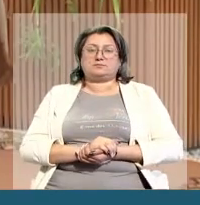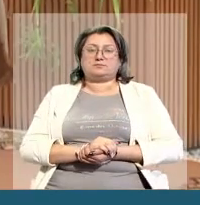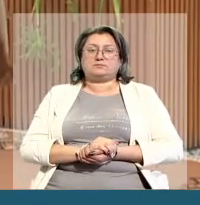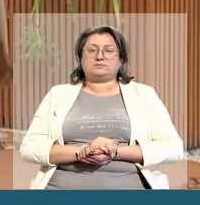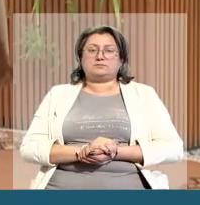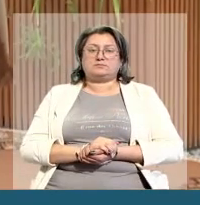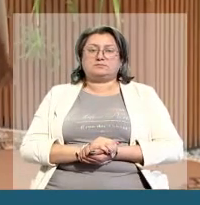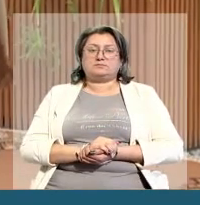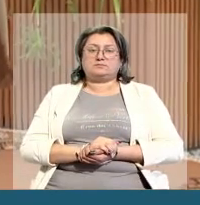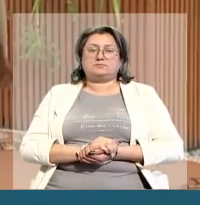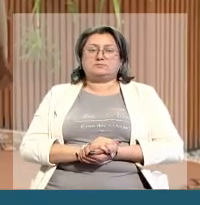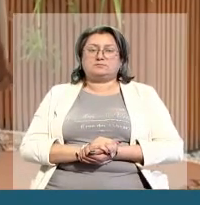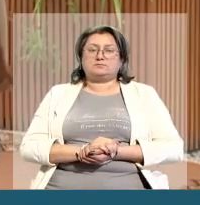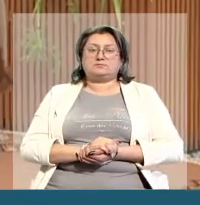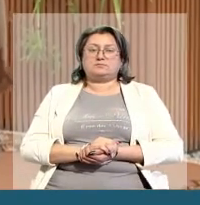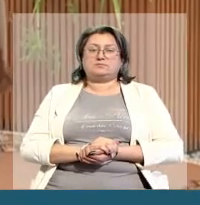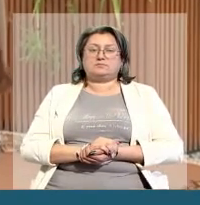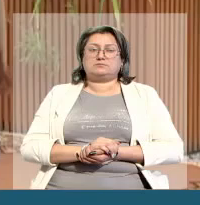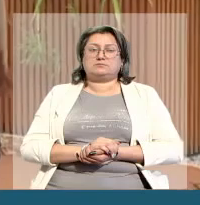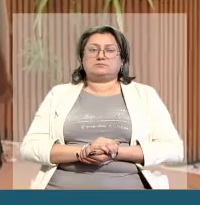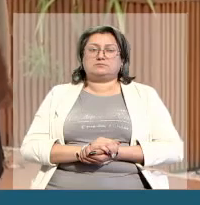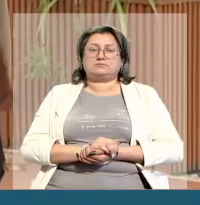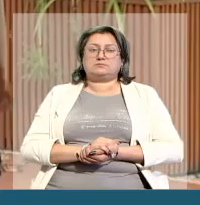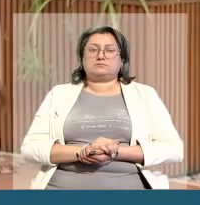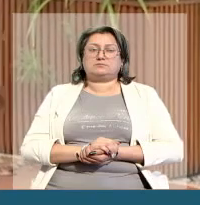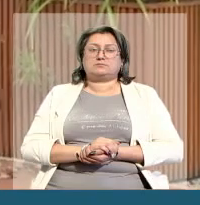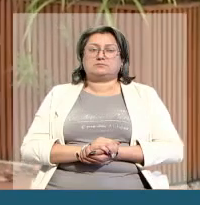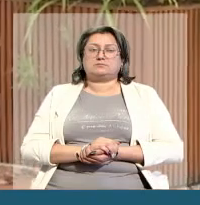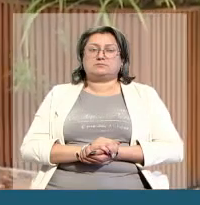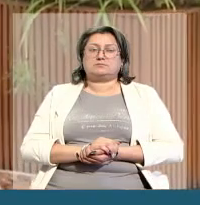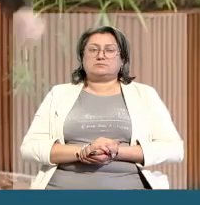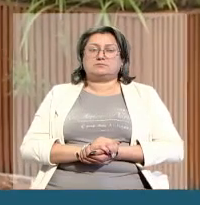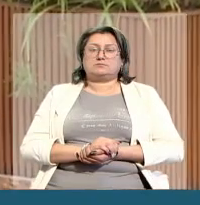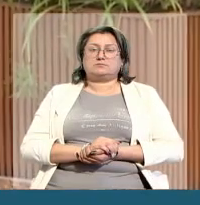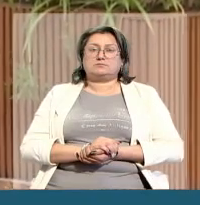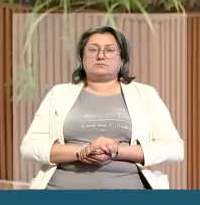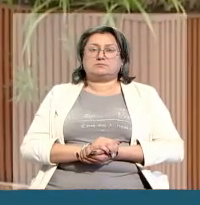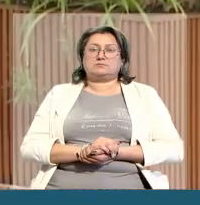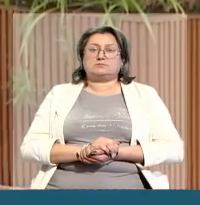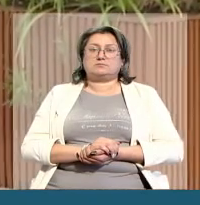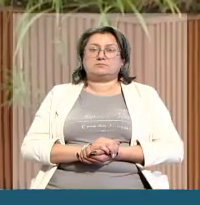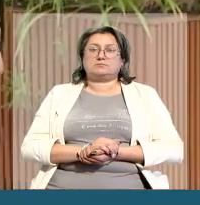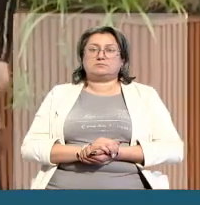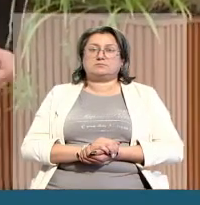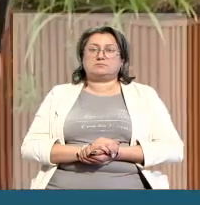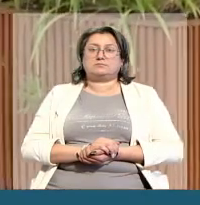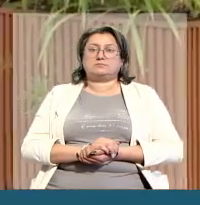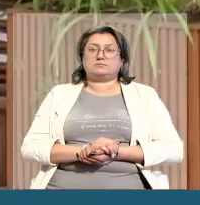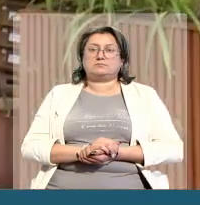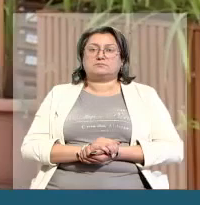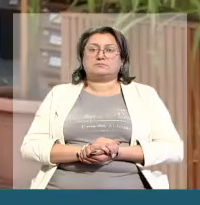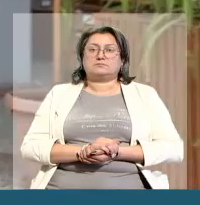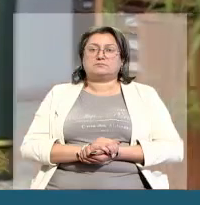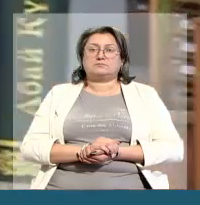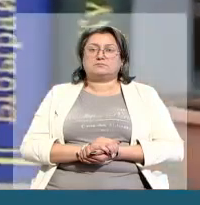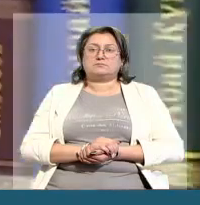етемін. Ендеше тұрмай, атқа қонайық. Атқа қонайық. Жүр,